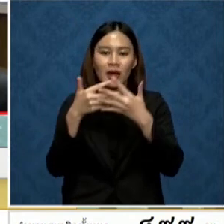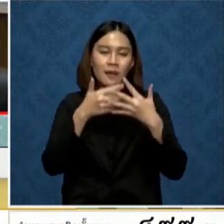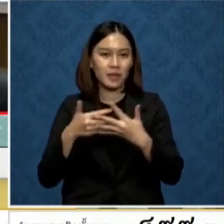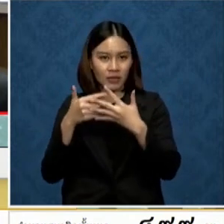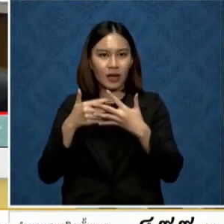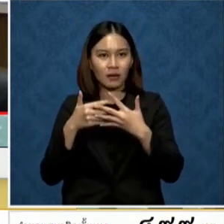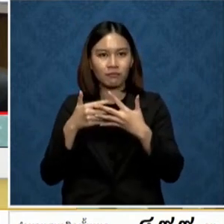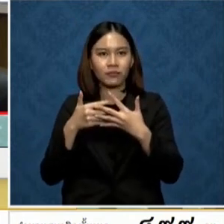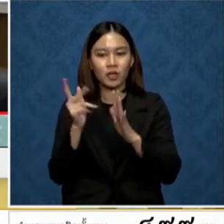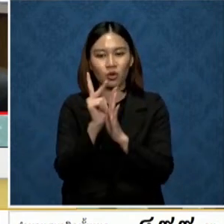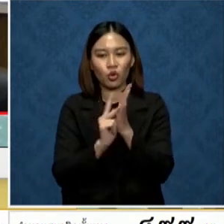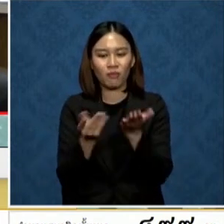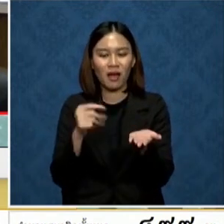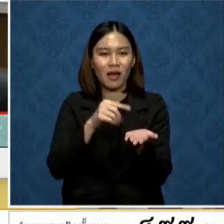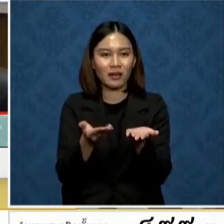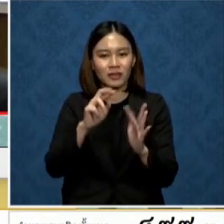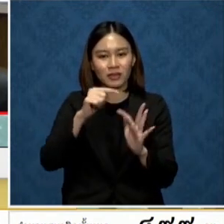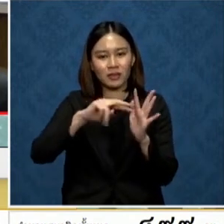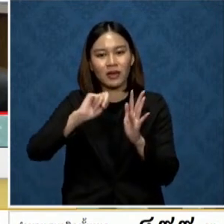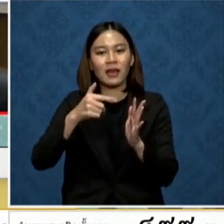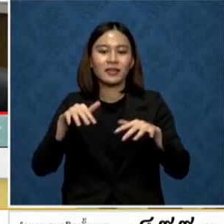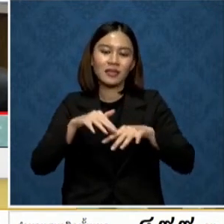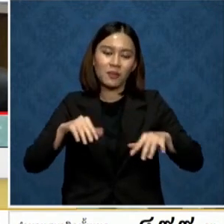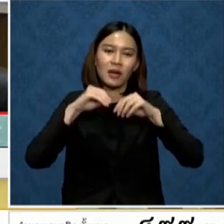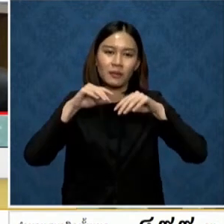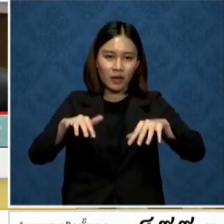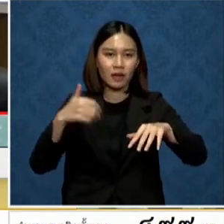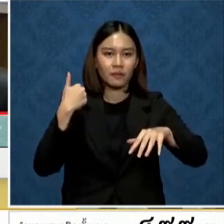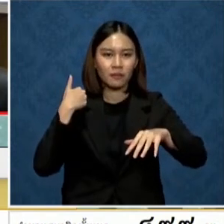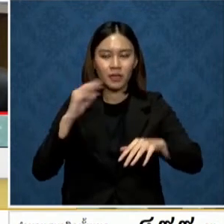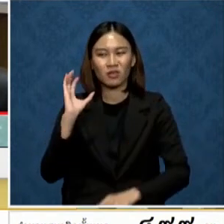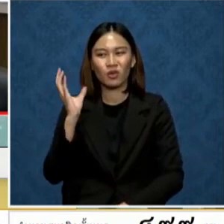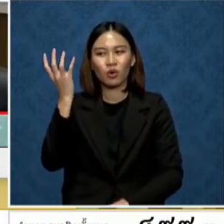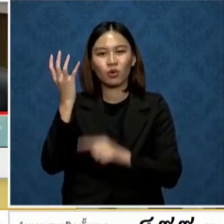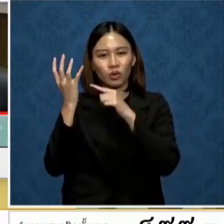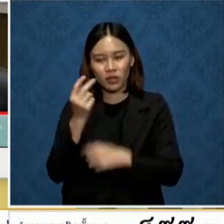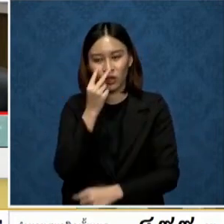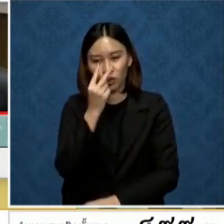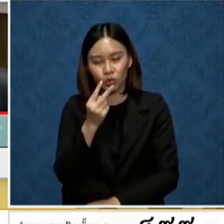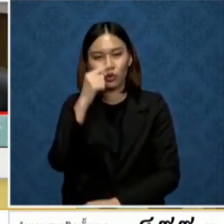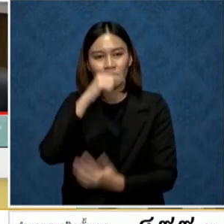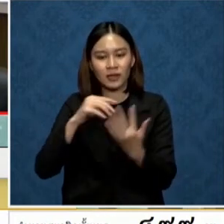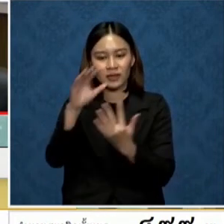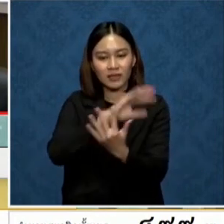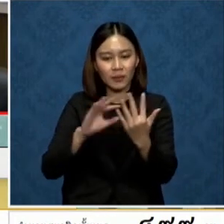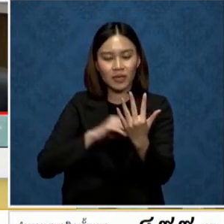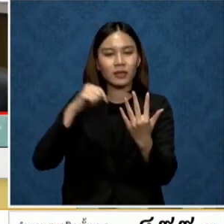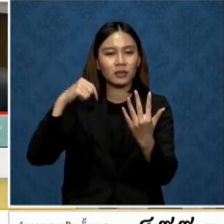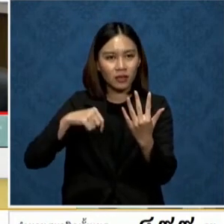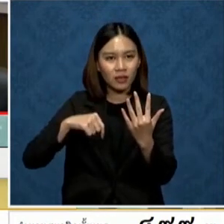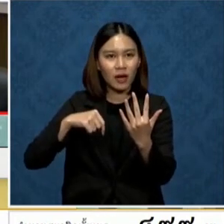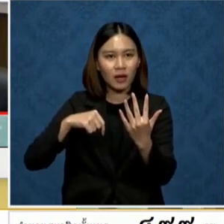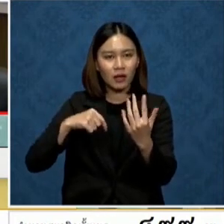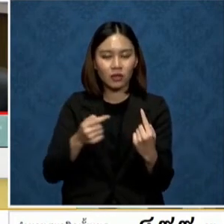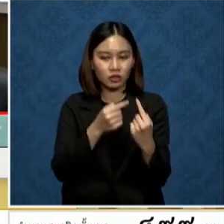เขาคเรียกว่ามีร่างนี้กันเป็นปกติแล้วดังนั้นทั่วโลกกำลังจับตาดูค่ะว่าประเทศเรานะคะจะเป็น